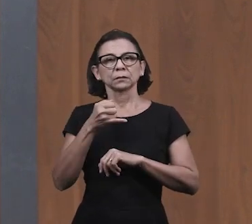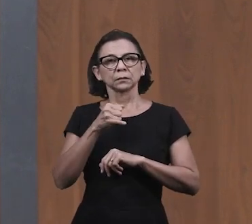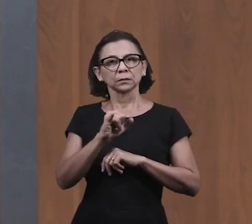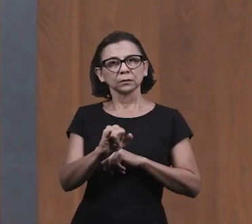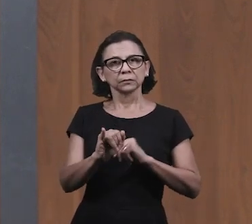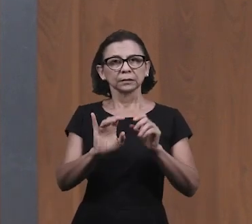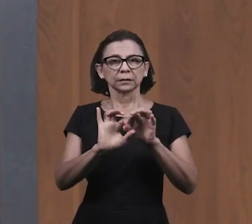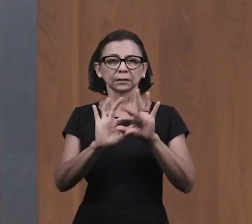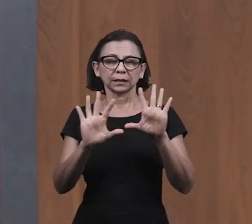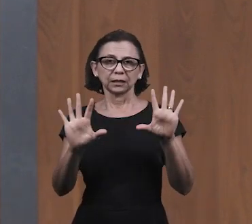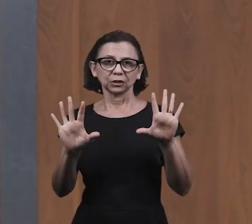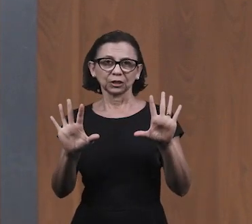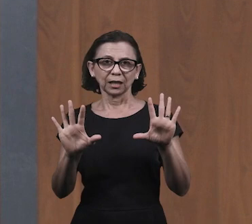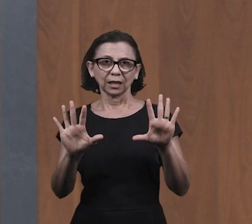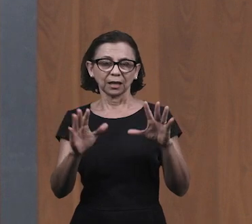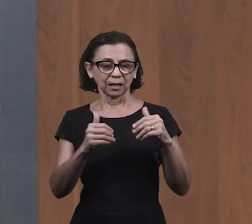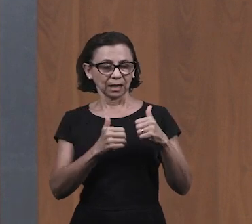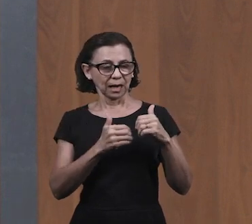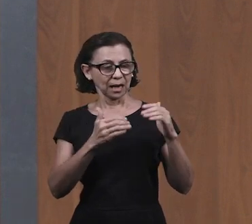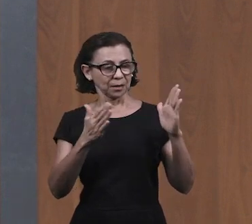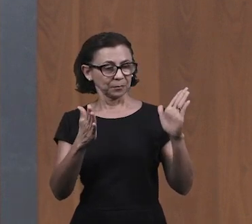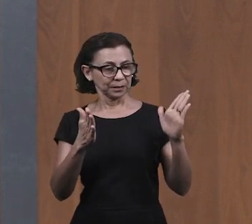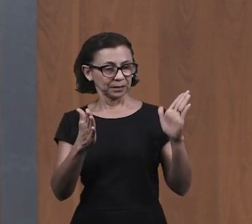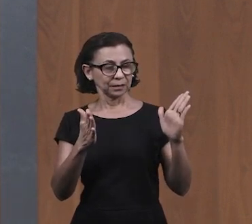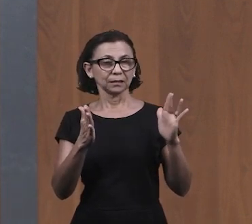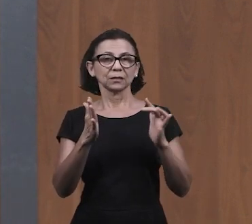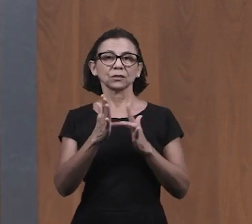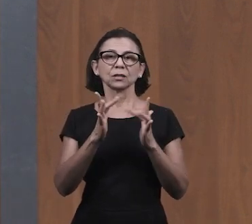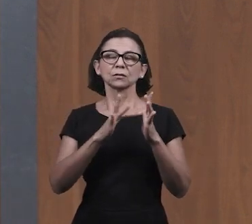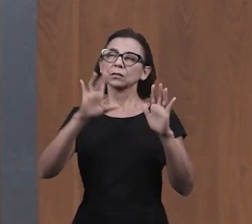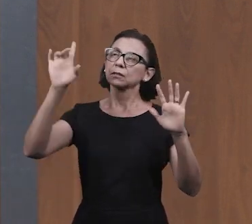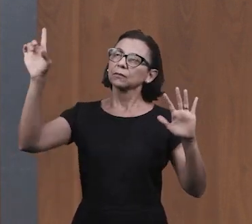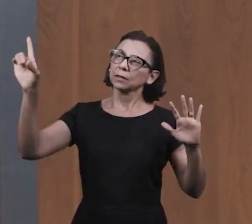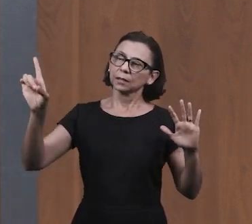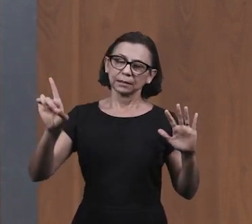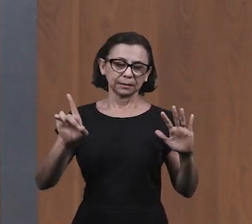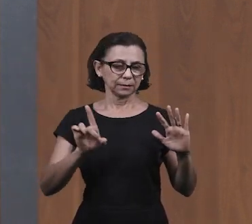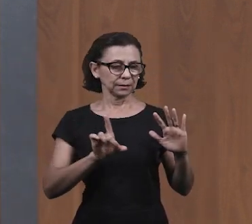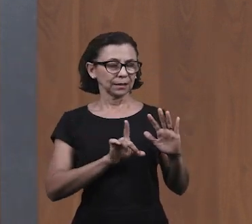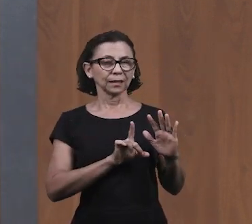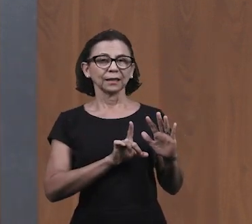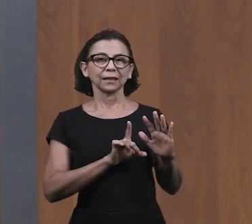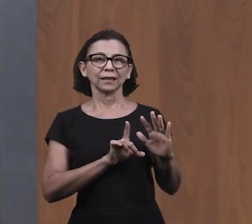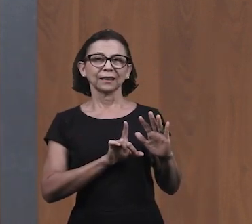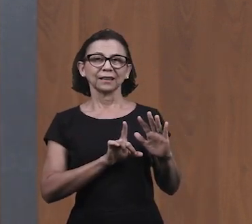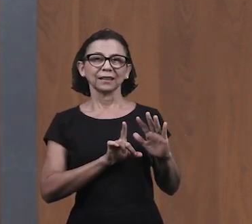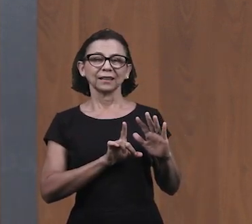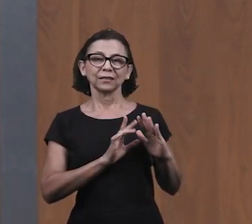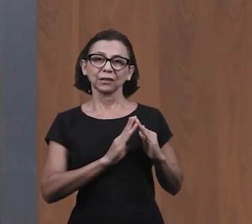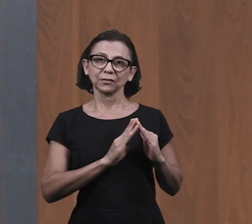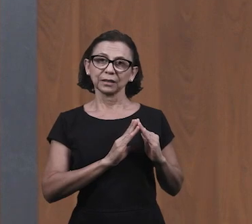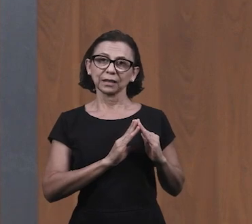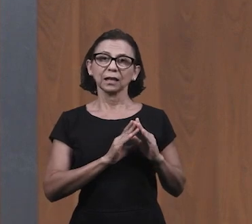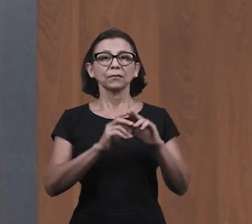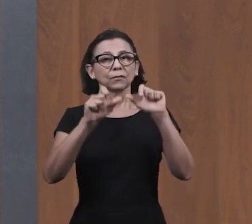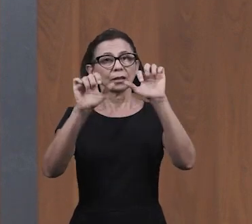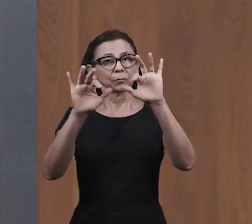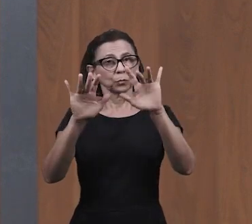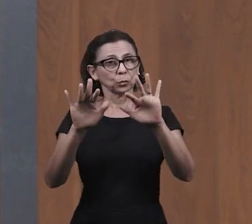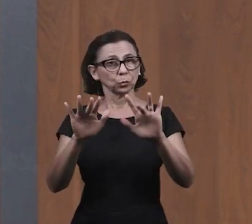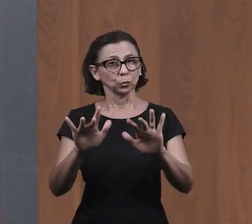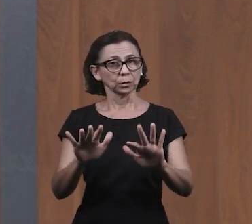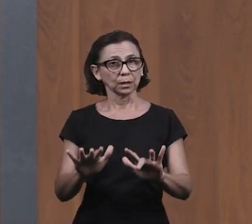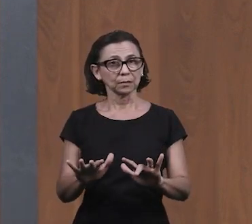cœur, il va entrer, il va nous donner beaucoup de bénédictions ici dans ce monde. Mais